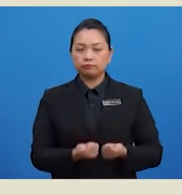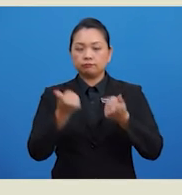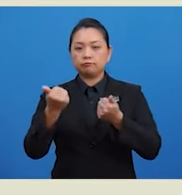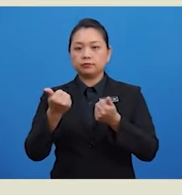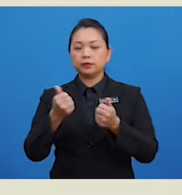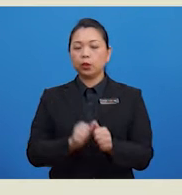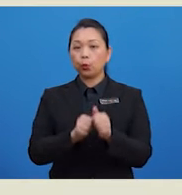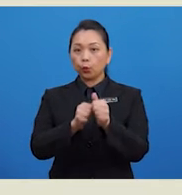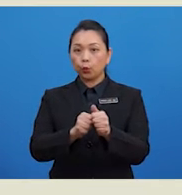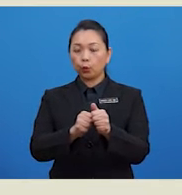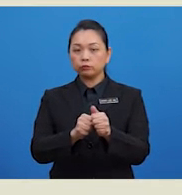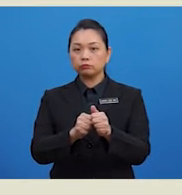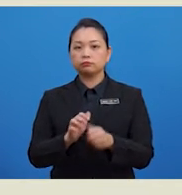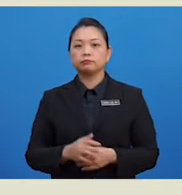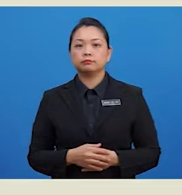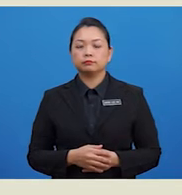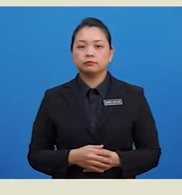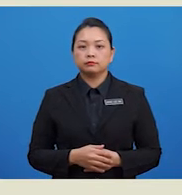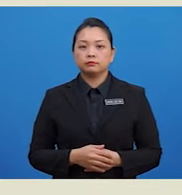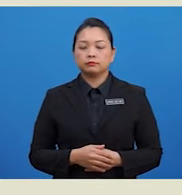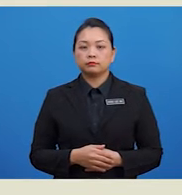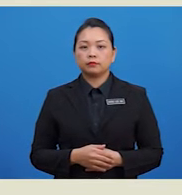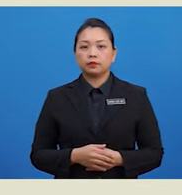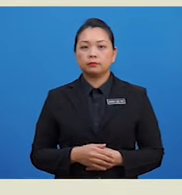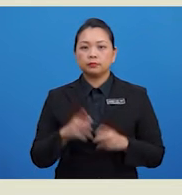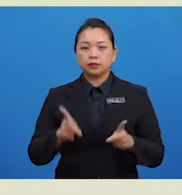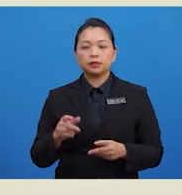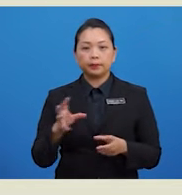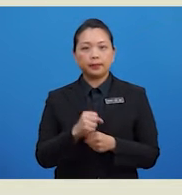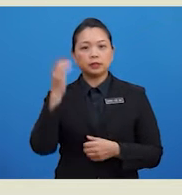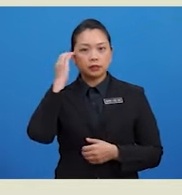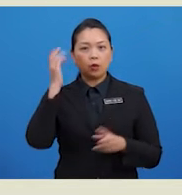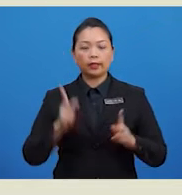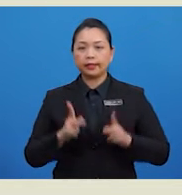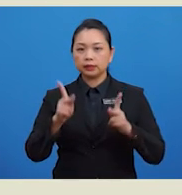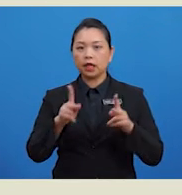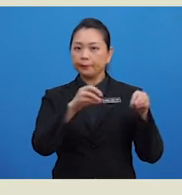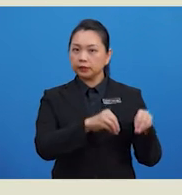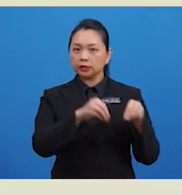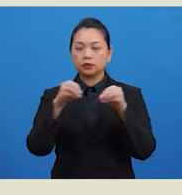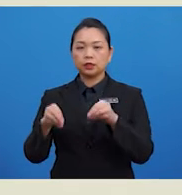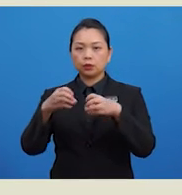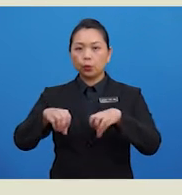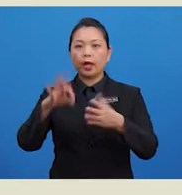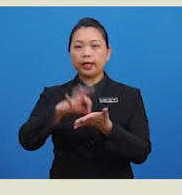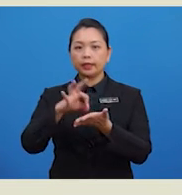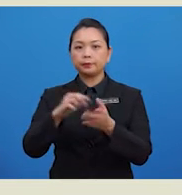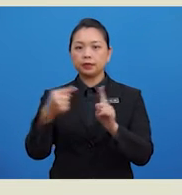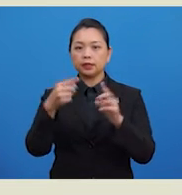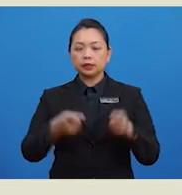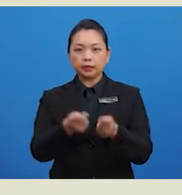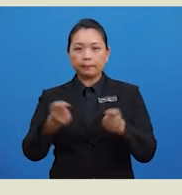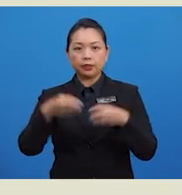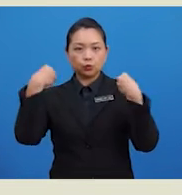mengikut prosedur. Dan akhir sekali, pelajar dapat mengetahui kaedah pemindahan telur ayam ke